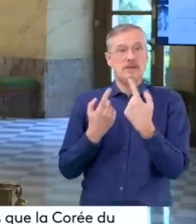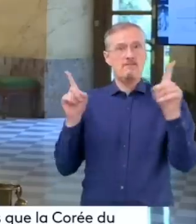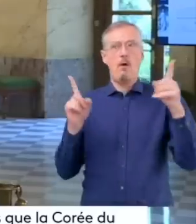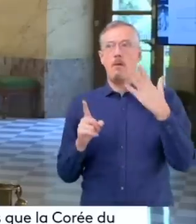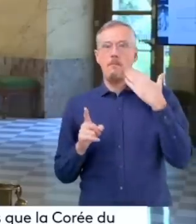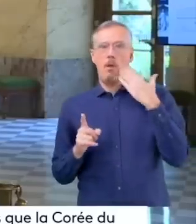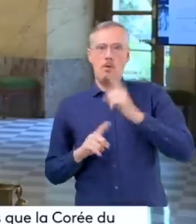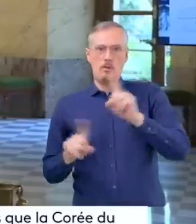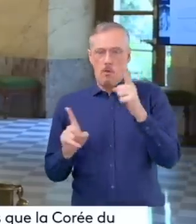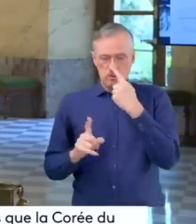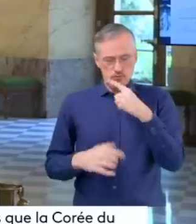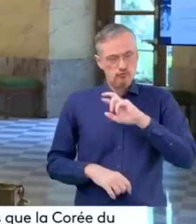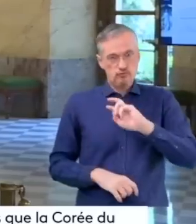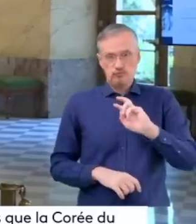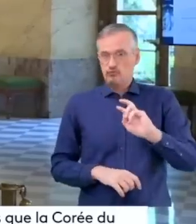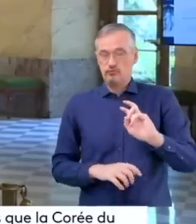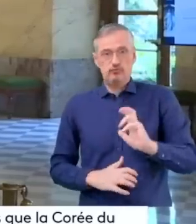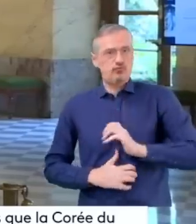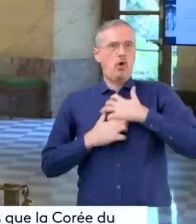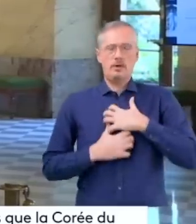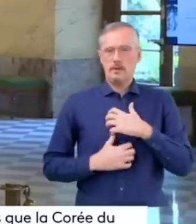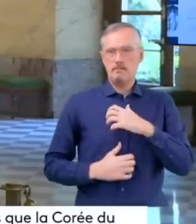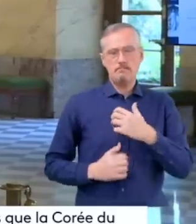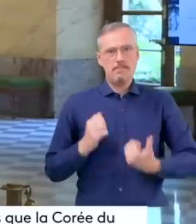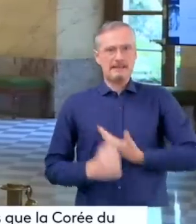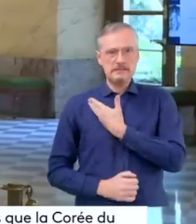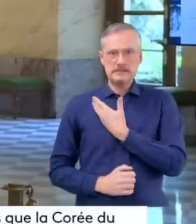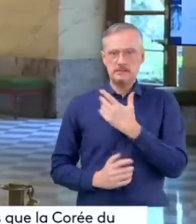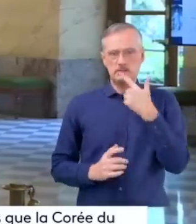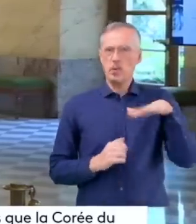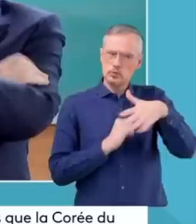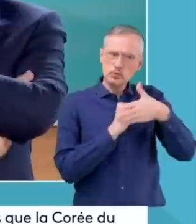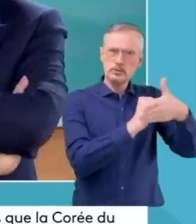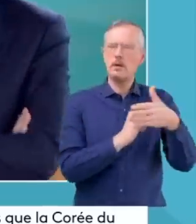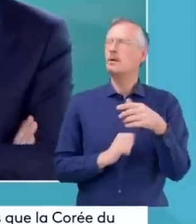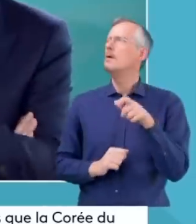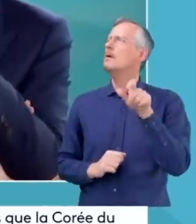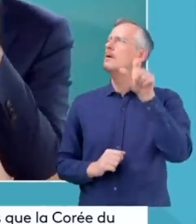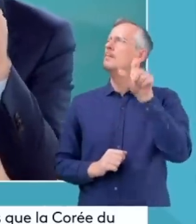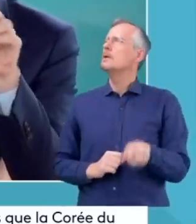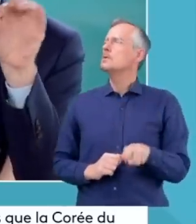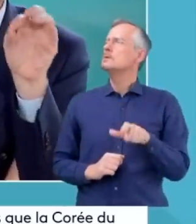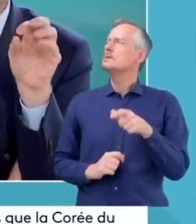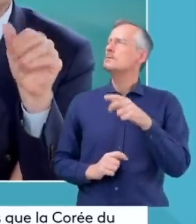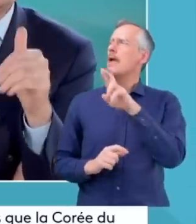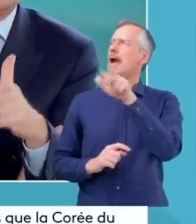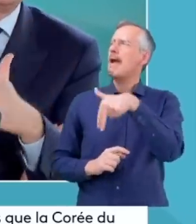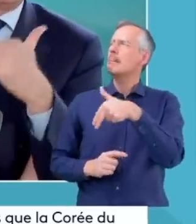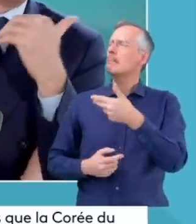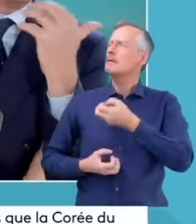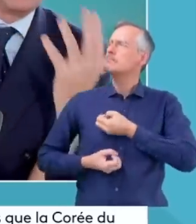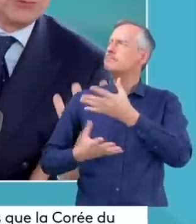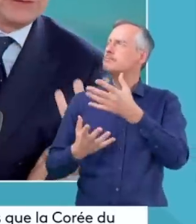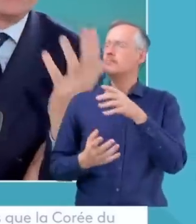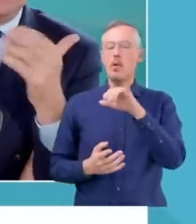du Rassemblement National. Alors le RN dit que ça ne concernait pas Monsieur Bilongo, mais que ça concerne le bateau. Le « il » fait référence